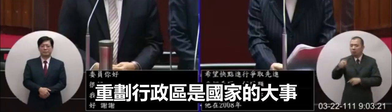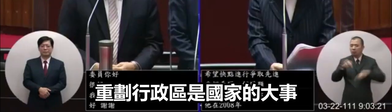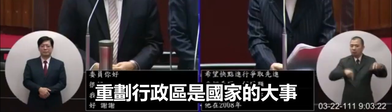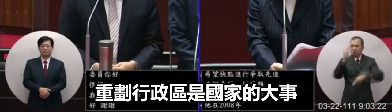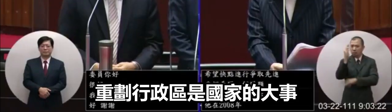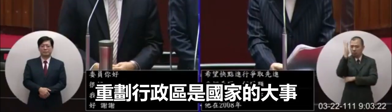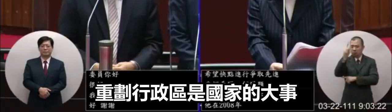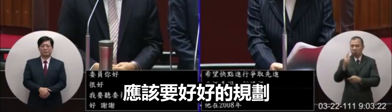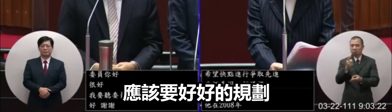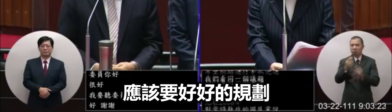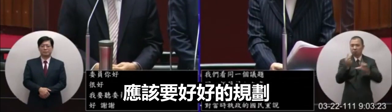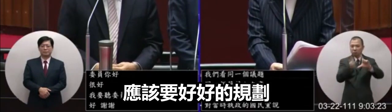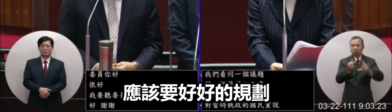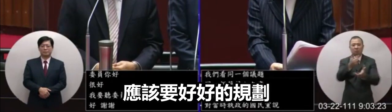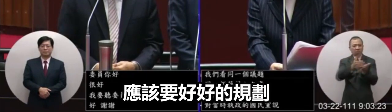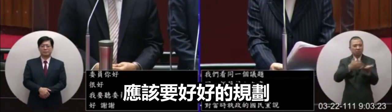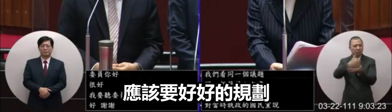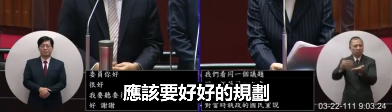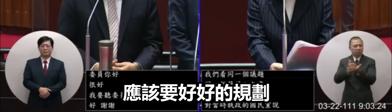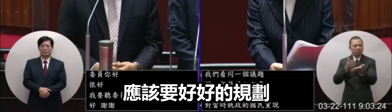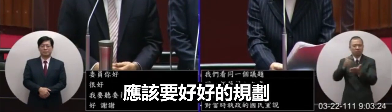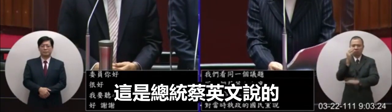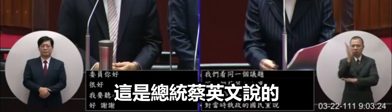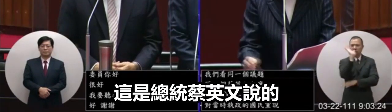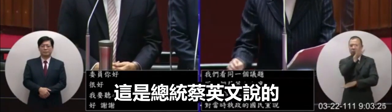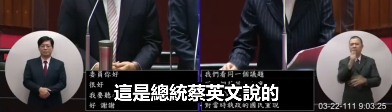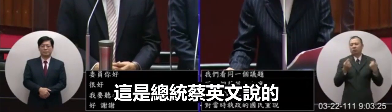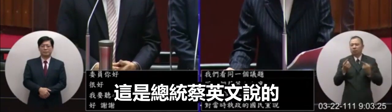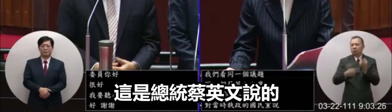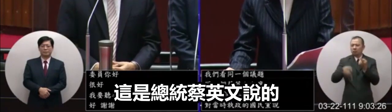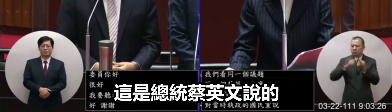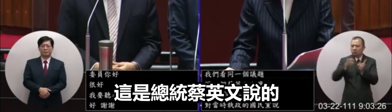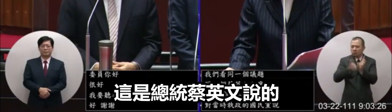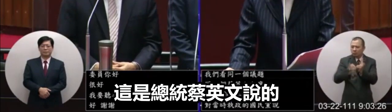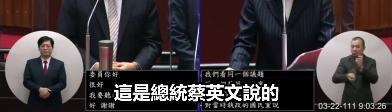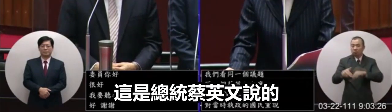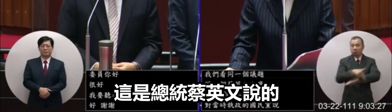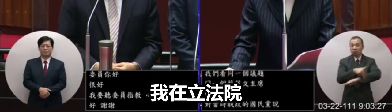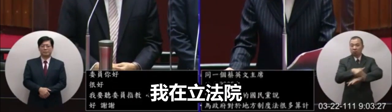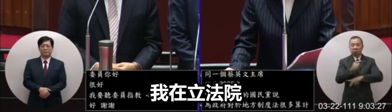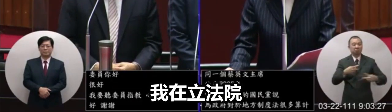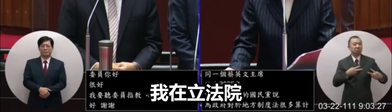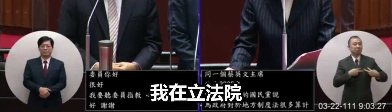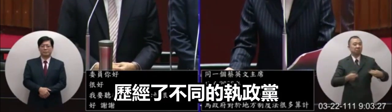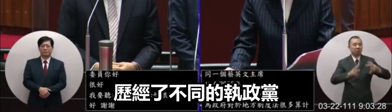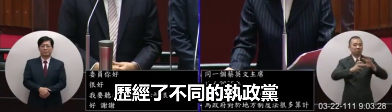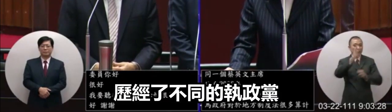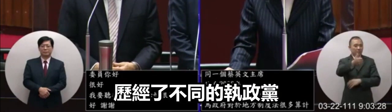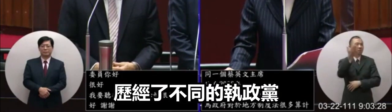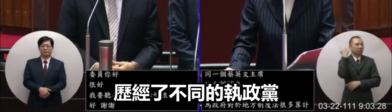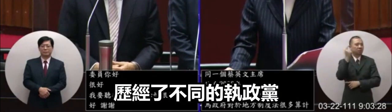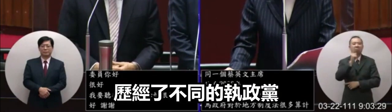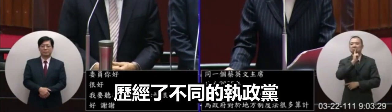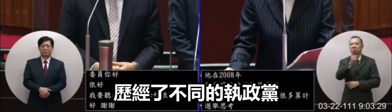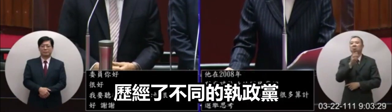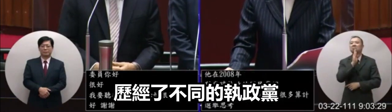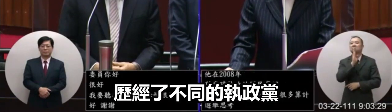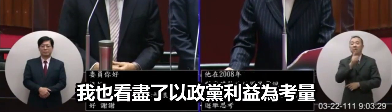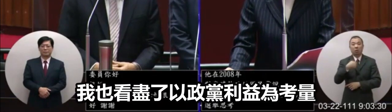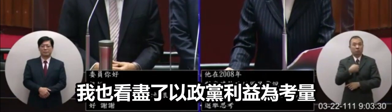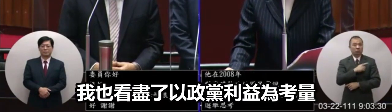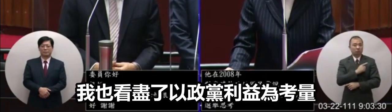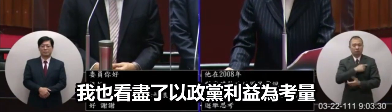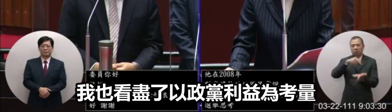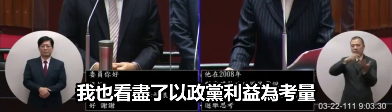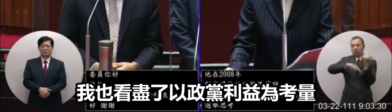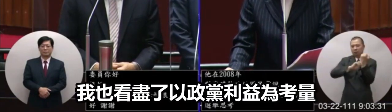国家的大事，应该要好好的规划，这是总统蔡英文说的。我在立法院历经了不同的执政党，